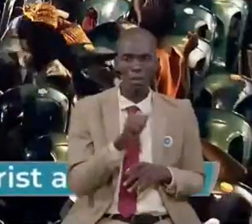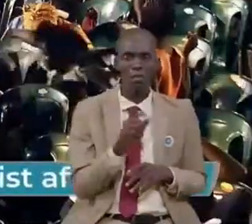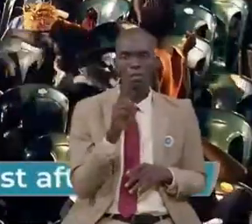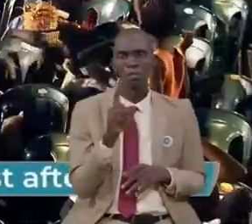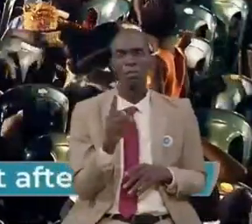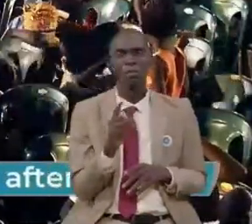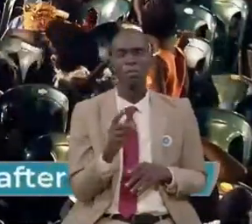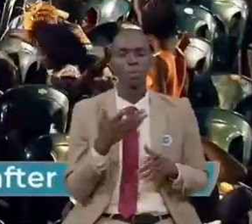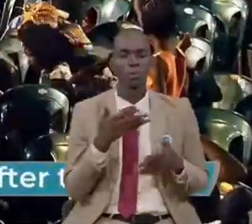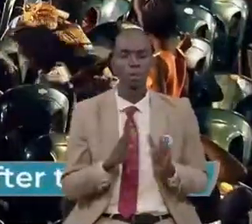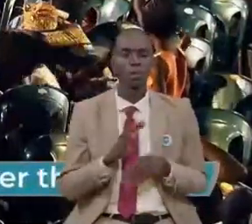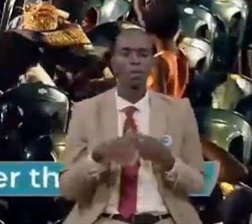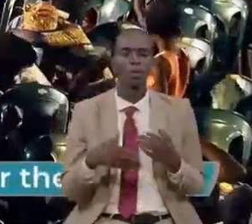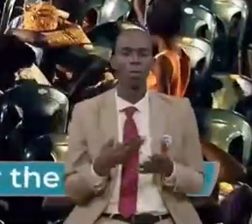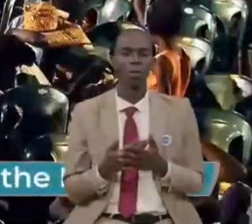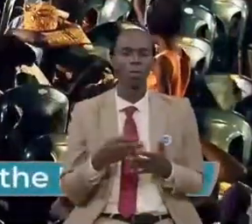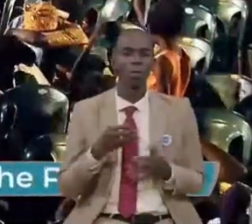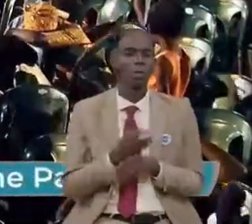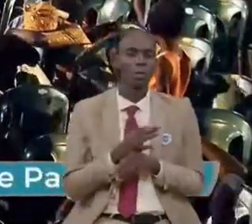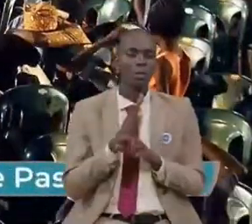nouveaux convertis.